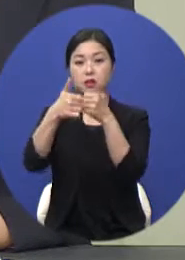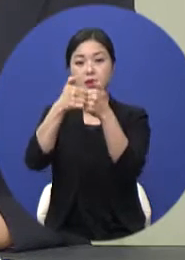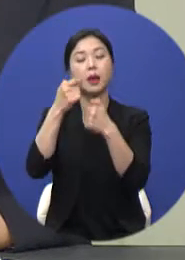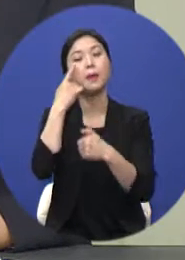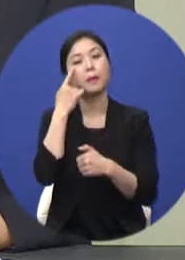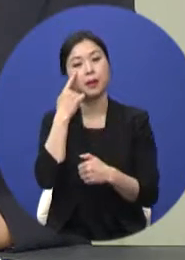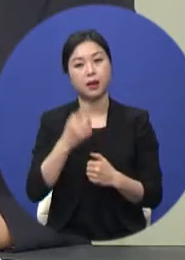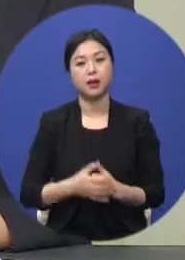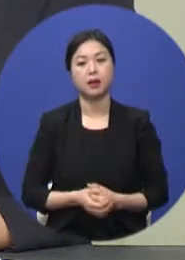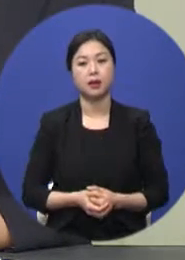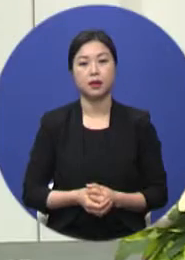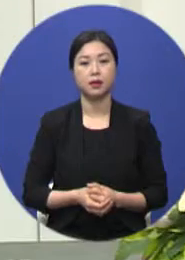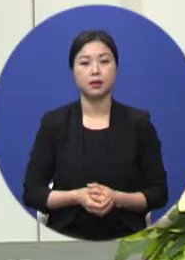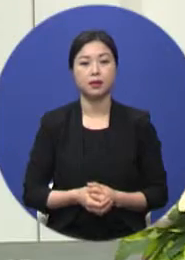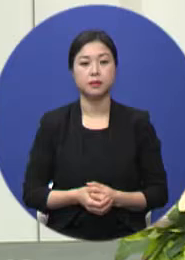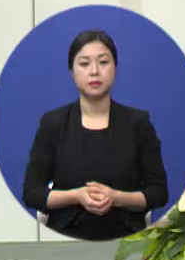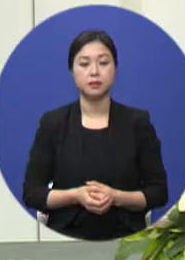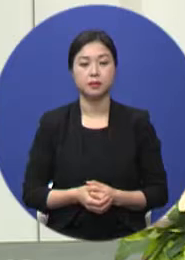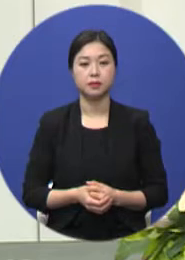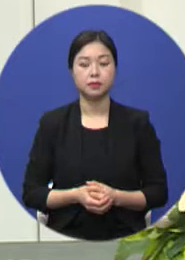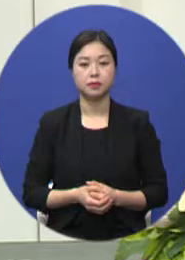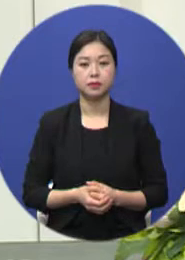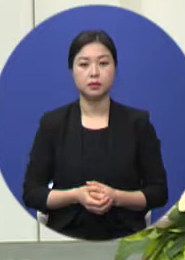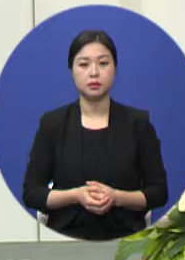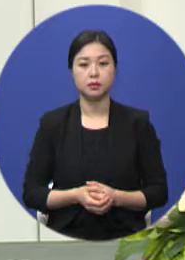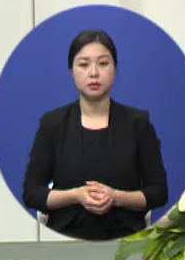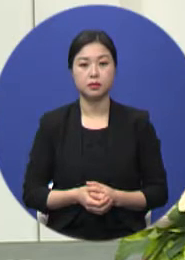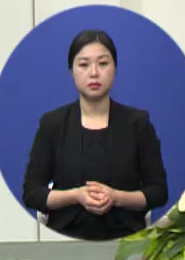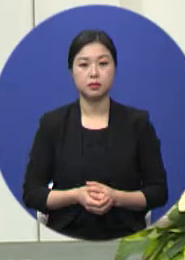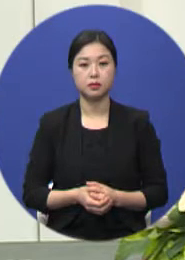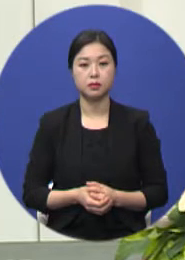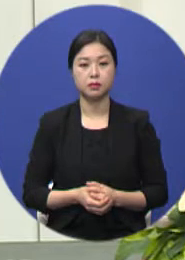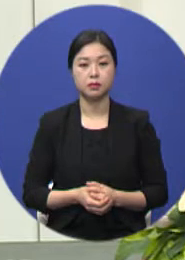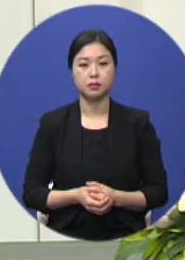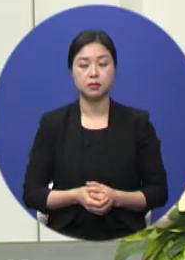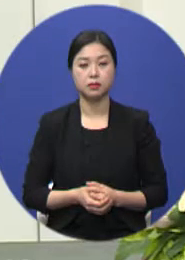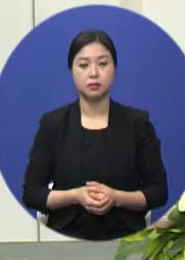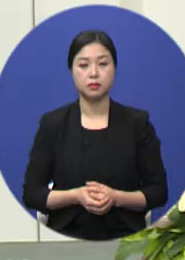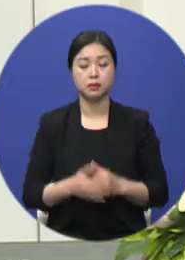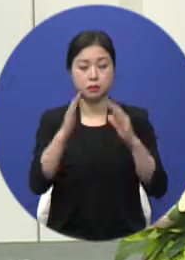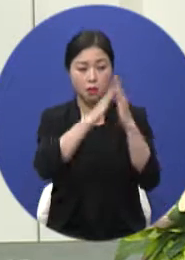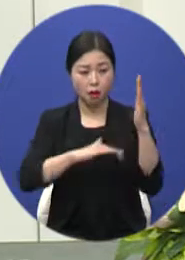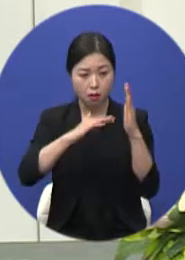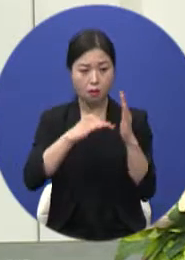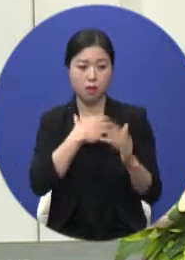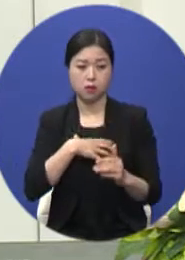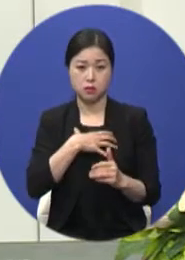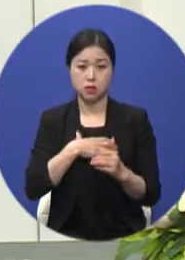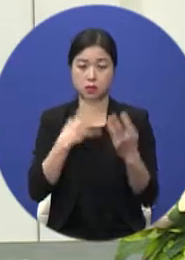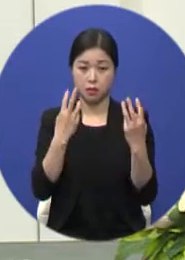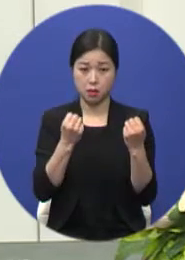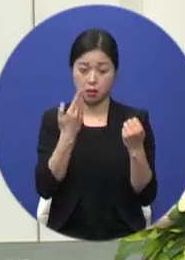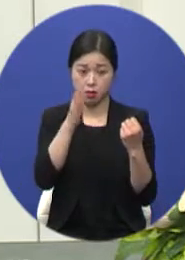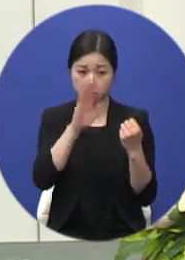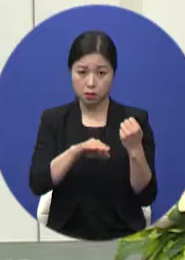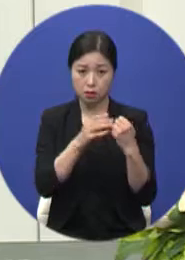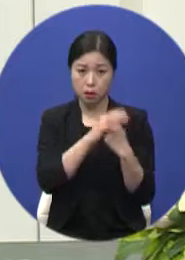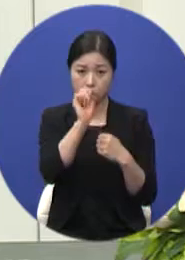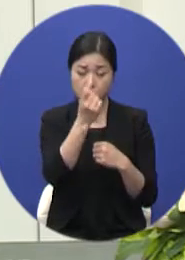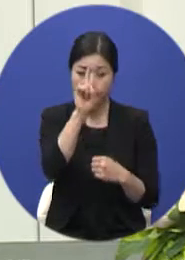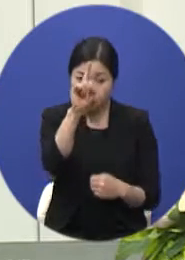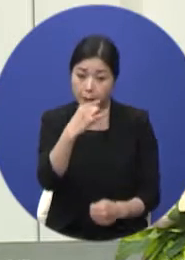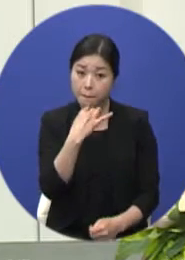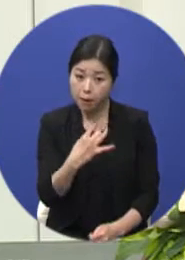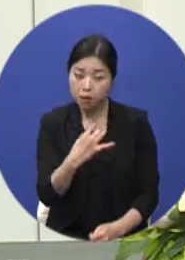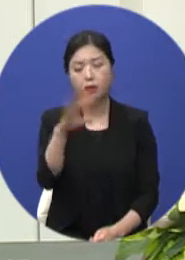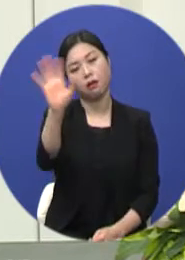좀 받아보실 필요가 있는 것 같아요. 왜냐하면 지금 집안에 대한 걱정인데 뚜렷하게 하나의 원인이 아닌